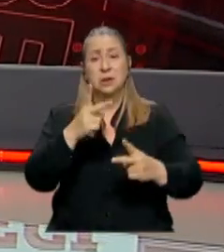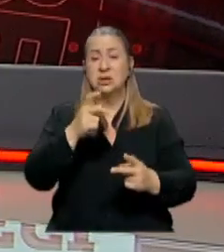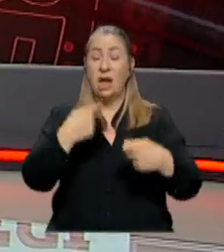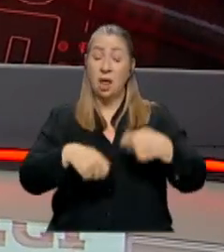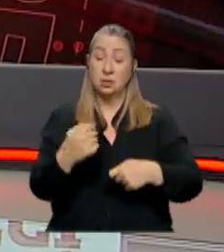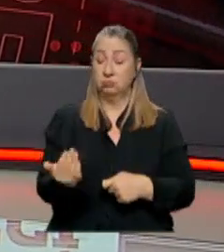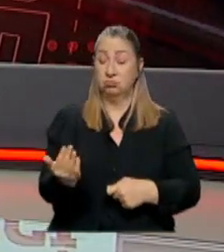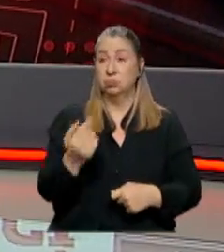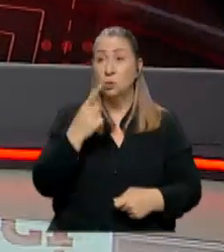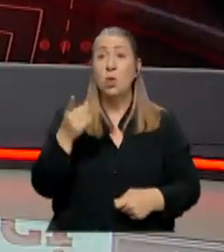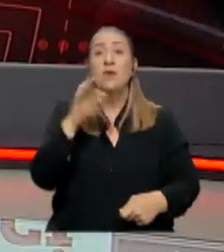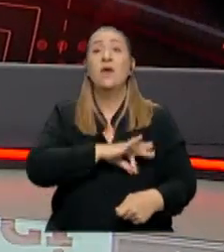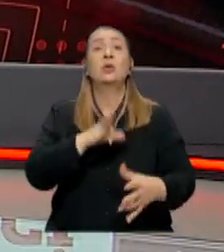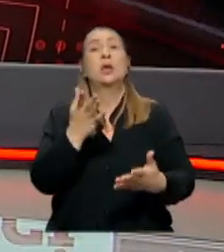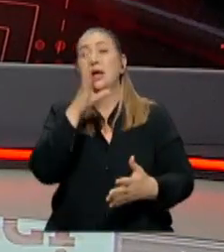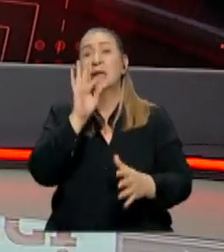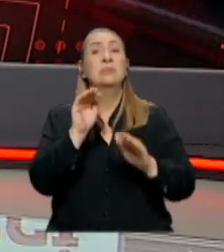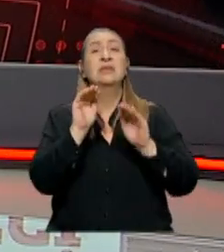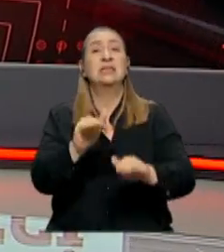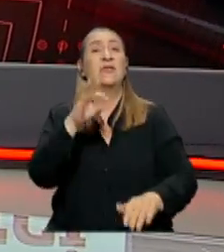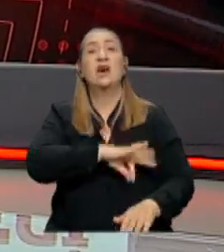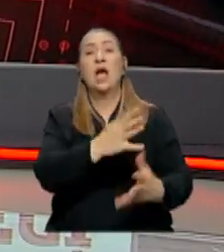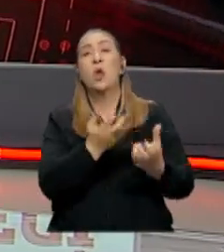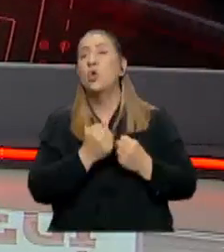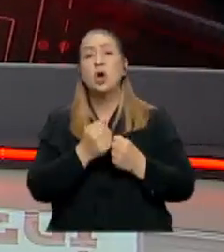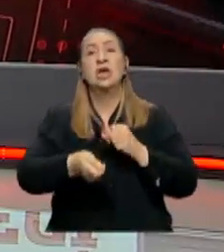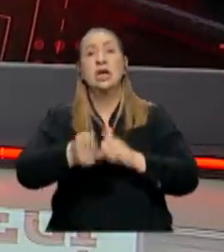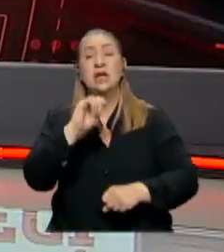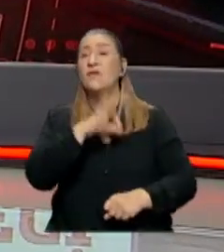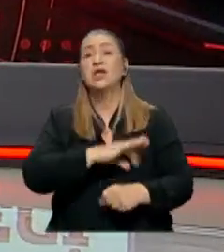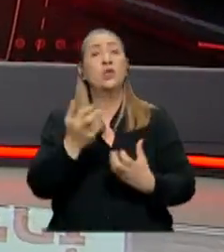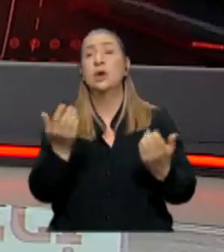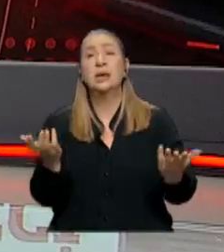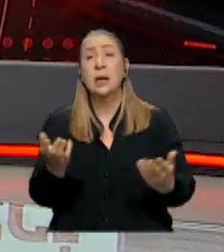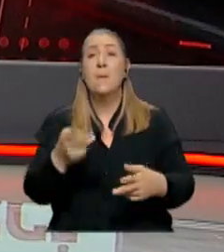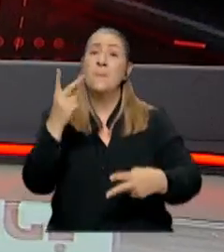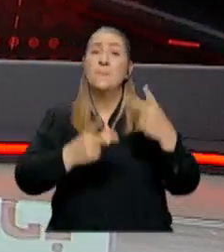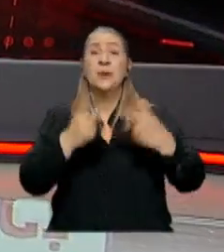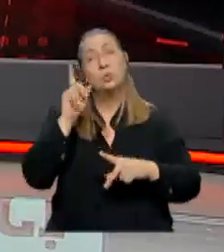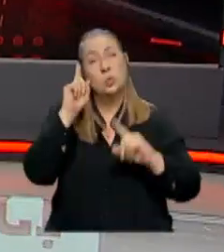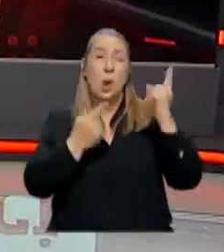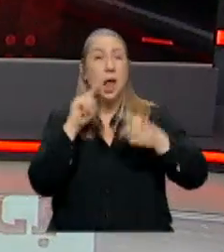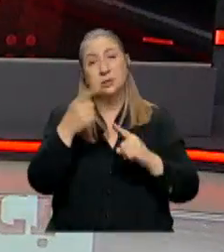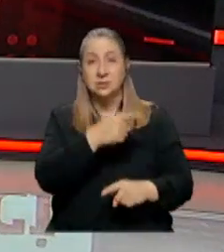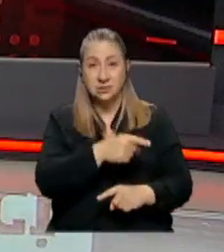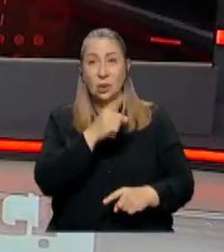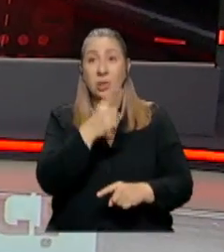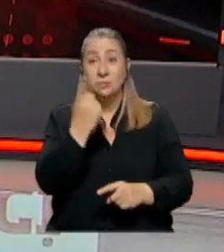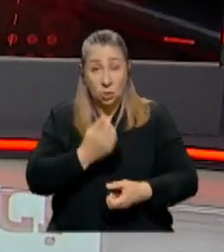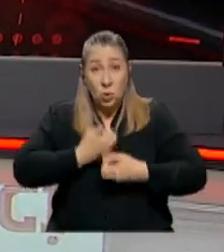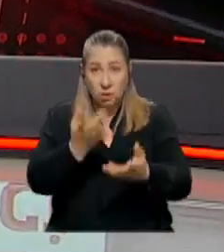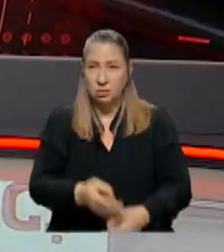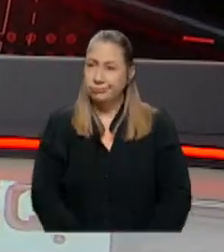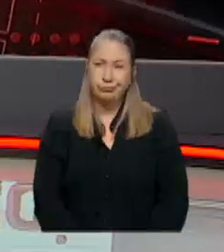teminatlar istiyorsunuz. Onlar faydalanamıyor. Kim desteklemelerden, şundan bundan, kredilerden faydalanıyor? Bir takım uyanıklar. Onlar bir şey üretiyor